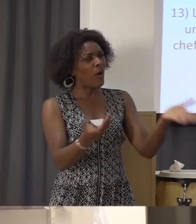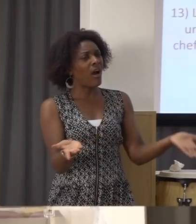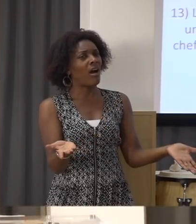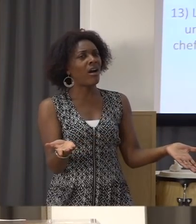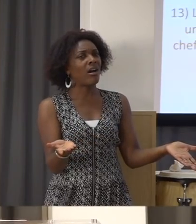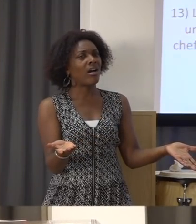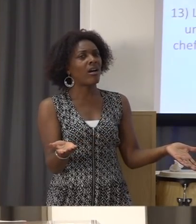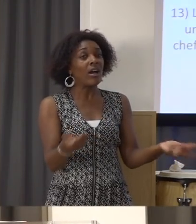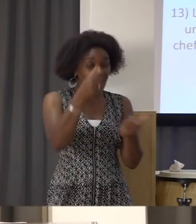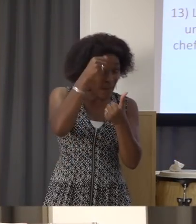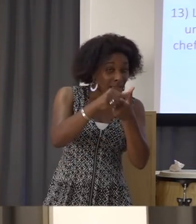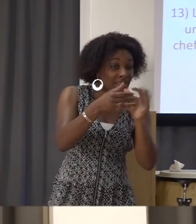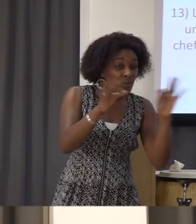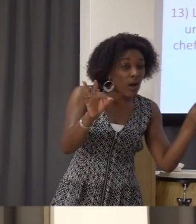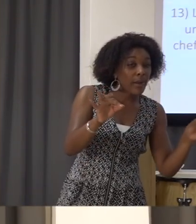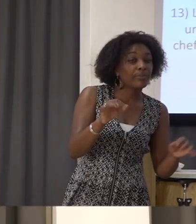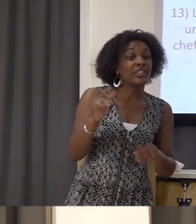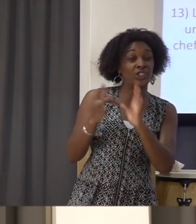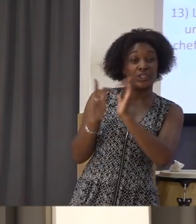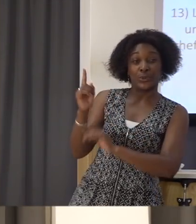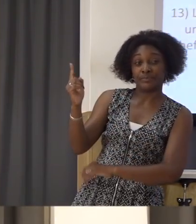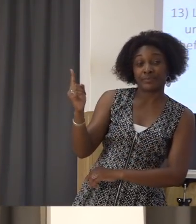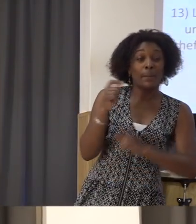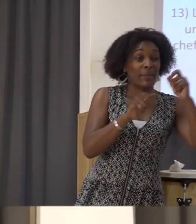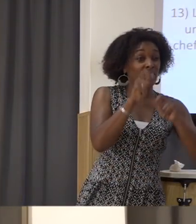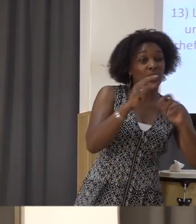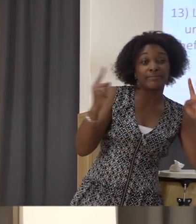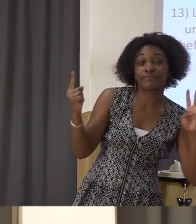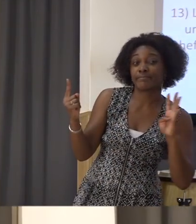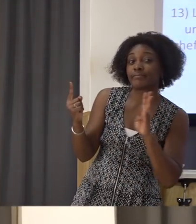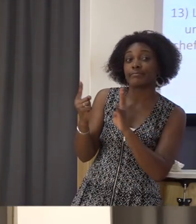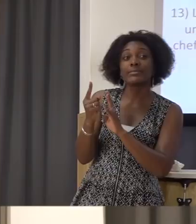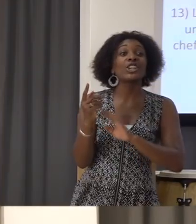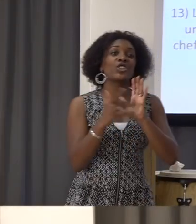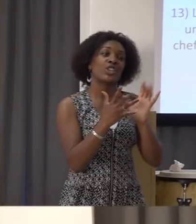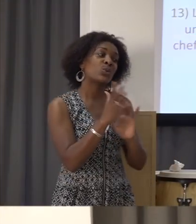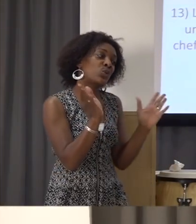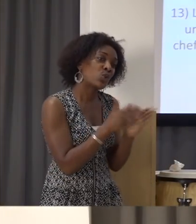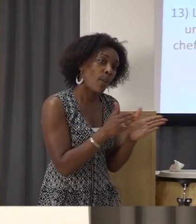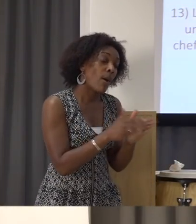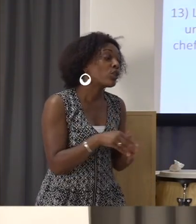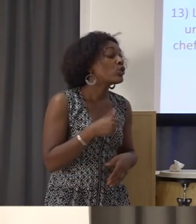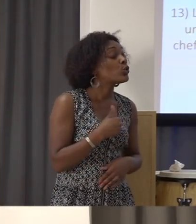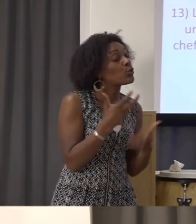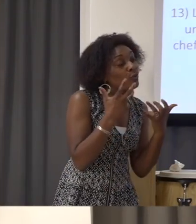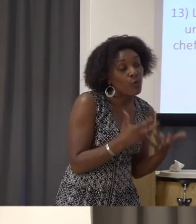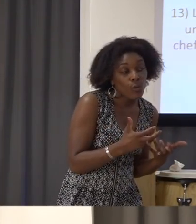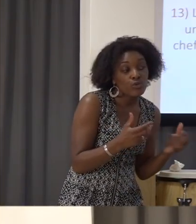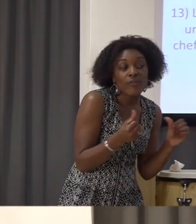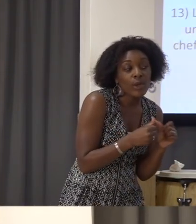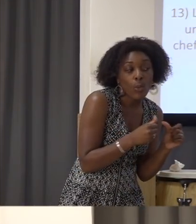quand les gens venaient voir Jésus, le Seigneur Jésus leur posait la question, « Qu'est-ce que tu veux que je fasse pour